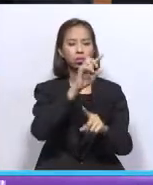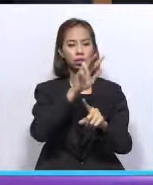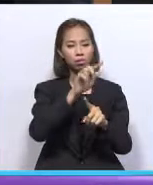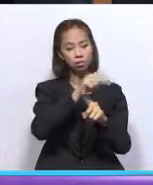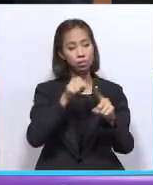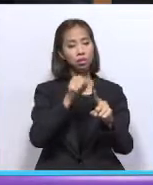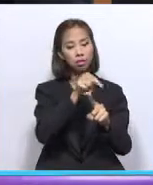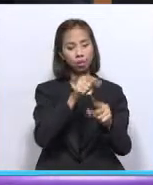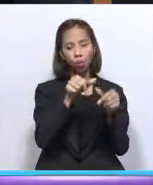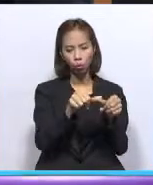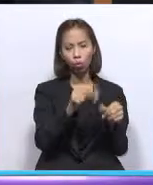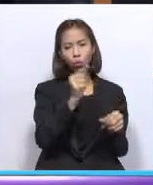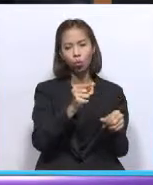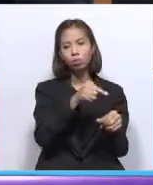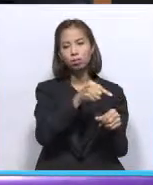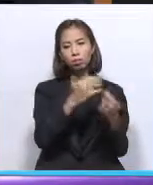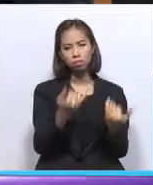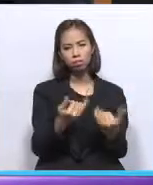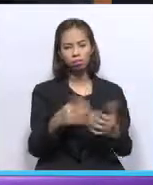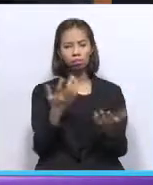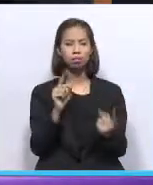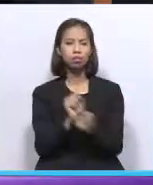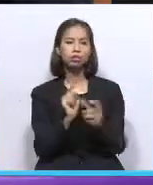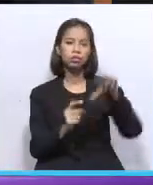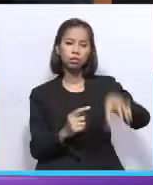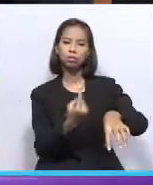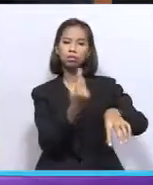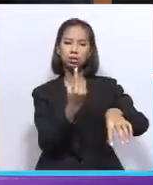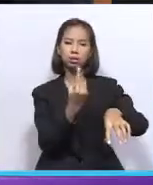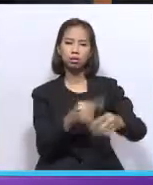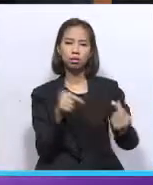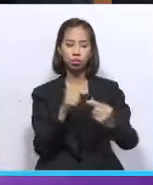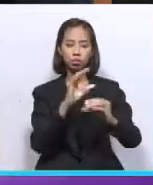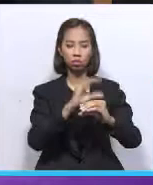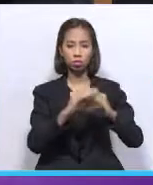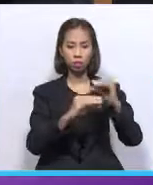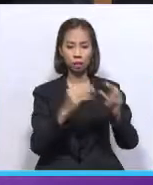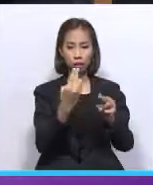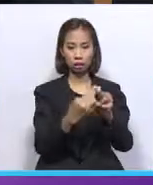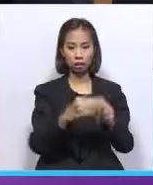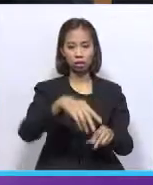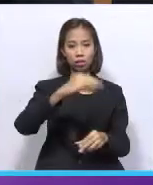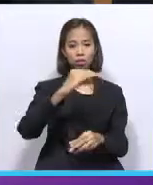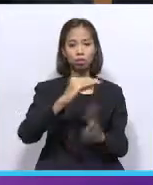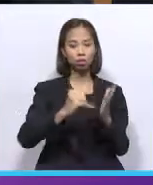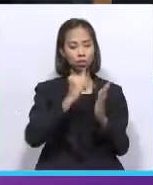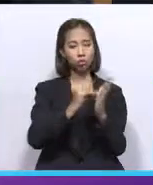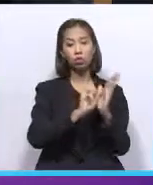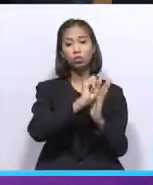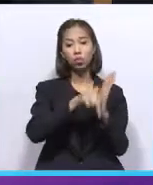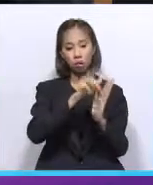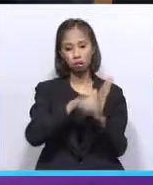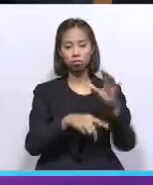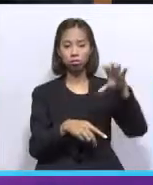ออกซึ่งวันนี้ก็เหลือเพียง1ทุ่งนะฮะคือในทุ่งของโครงการส่งน้ำลูกสาวโพพยาอยู่ในเขตจังหวัดสุพรรณบุรี